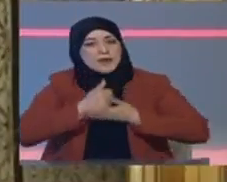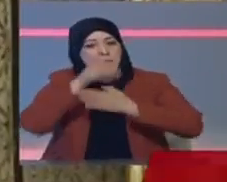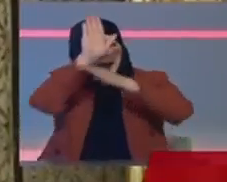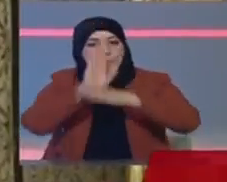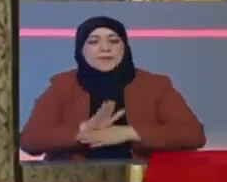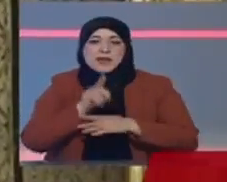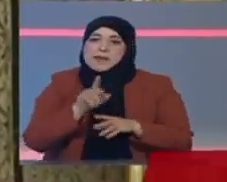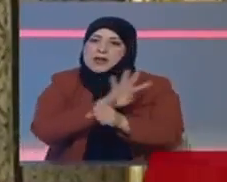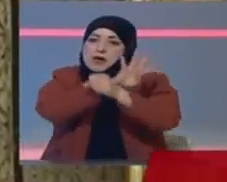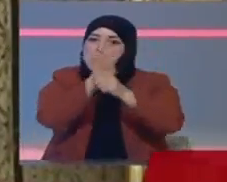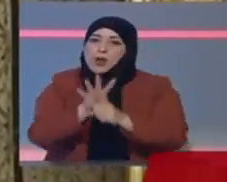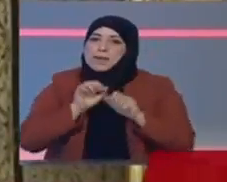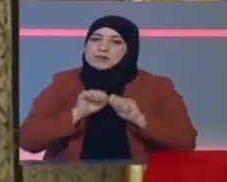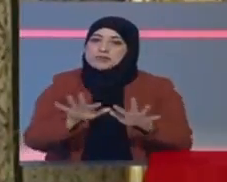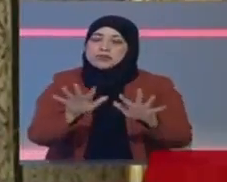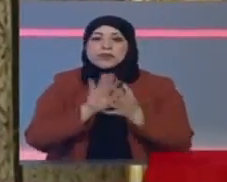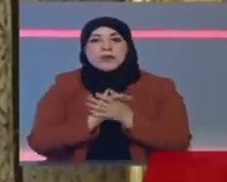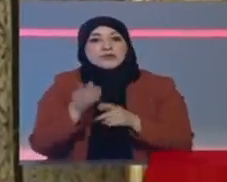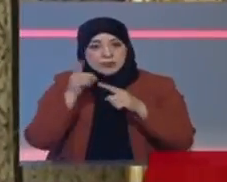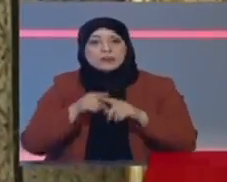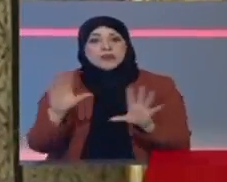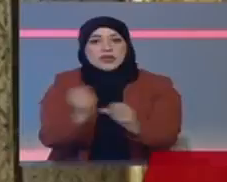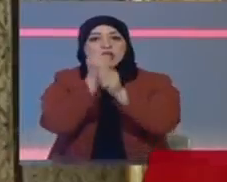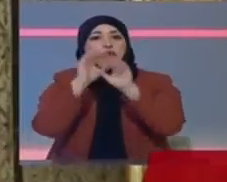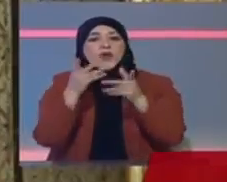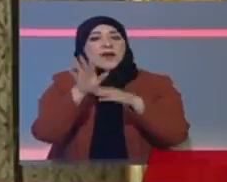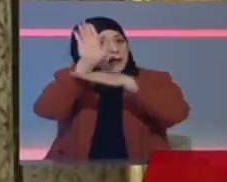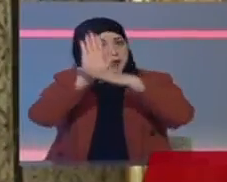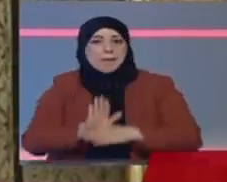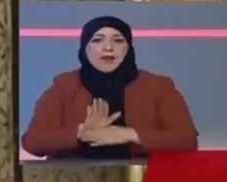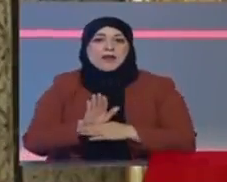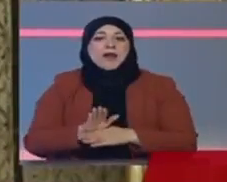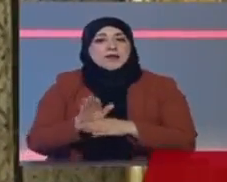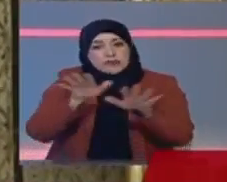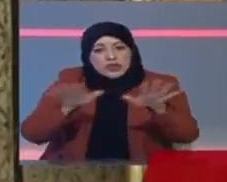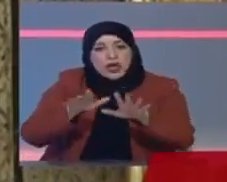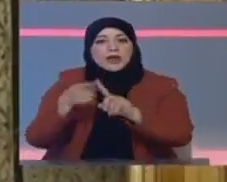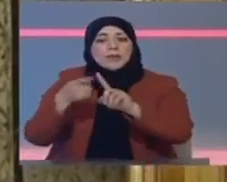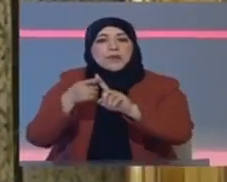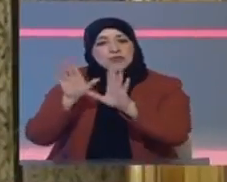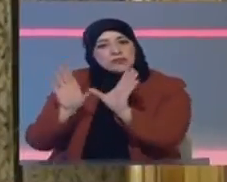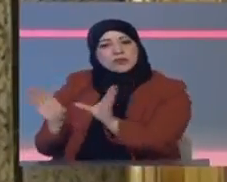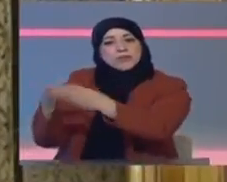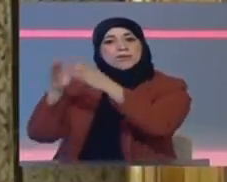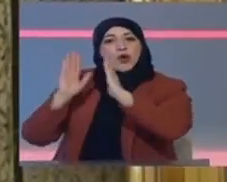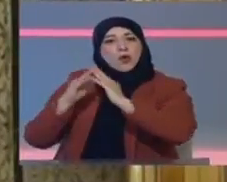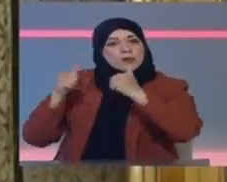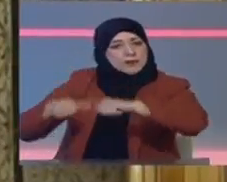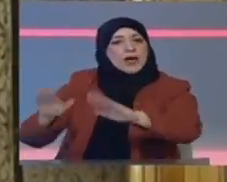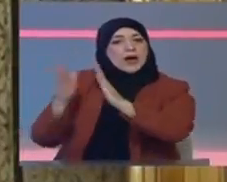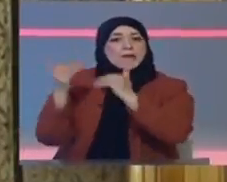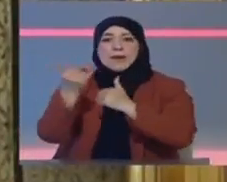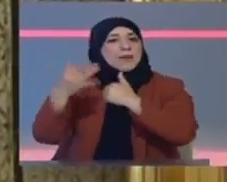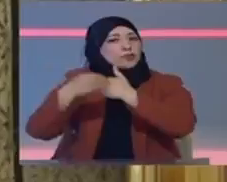هذا الوباء ومن نجحوا فيه الا بالوقايه واه الوقايه والحجر الصحي منجم وكذلك